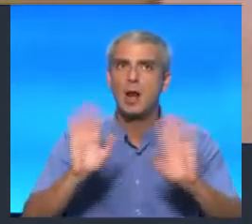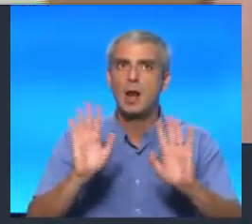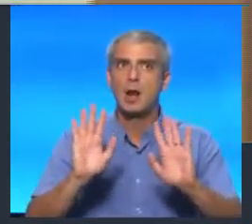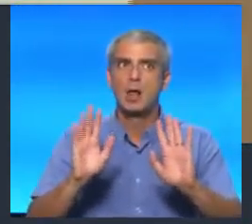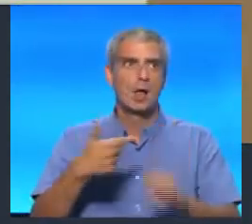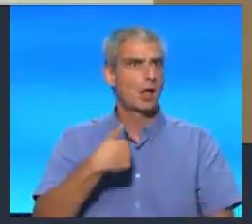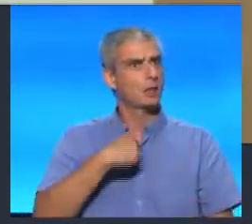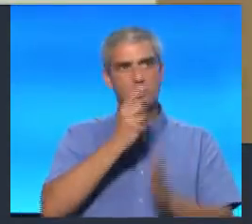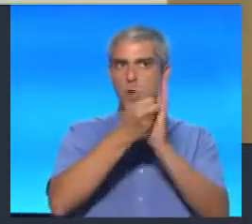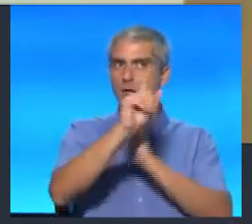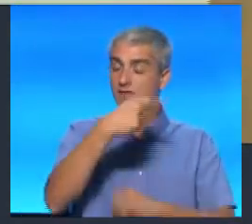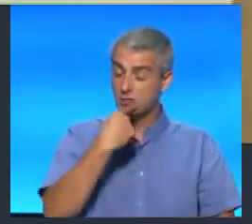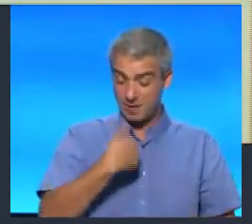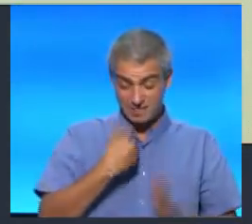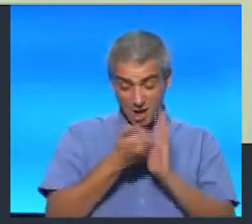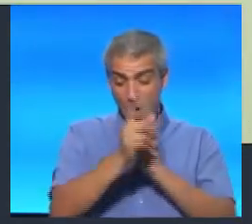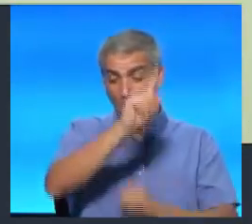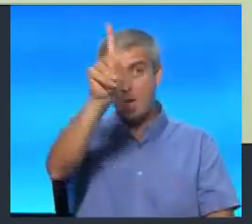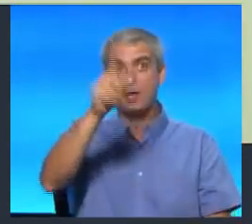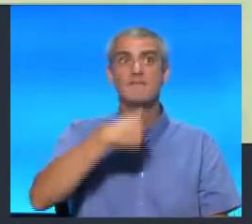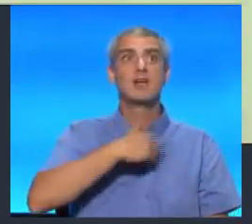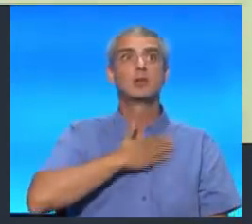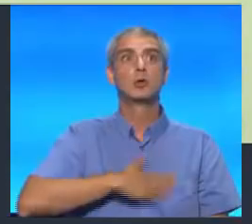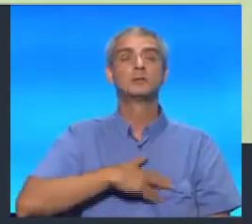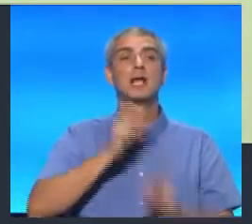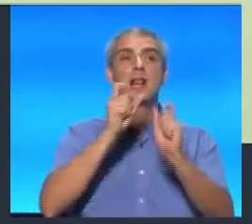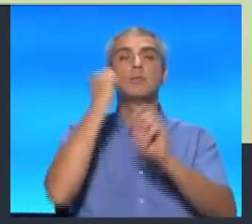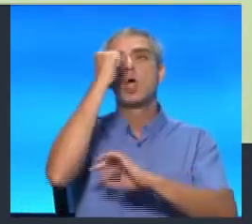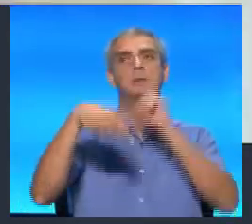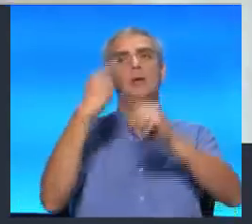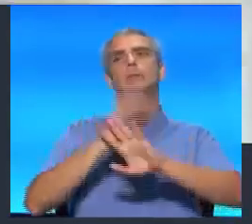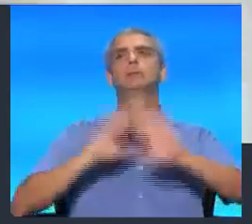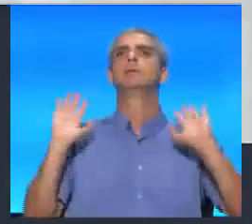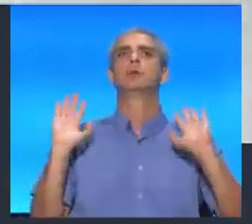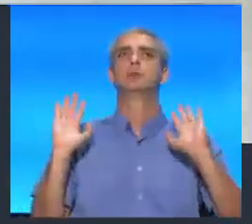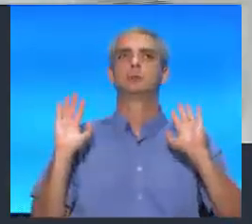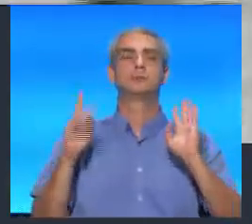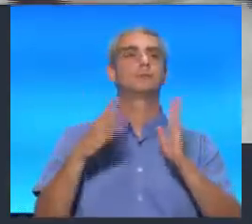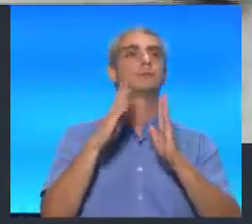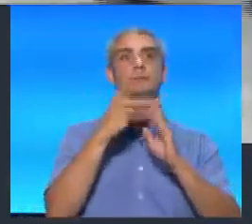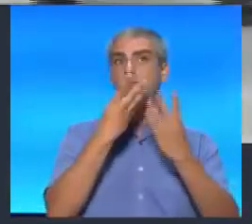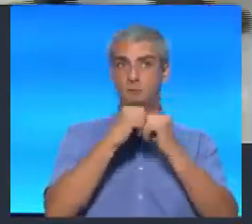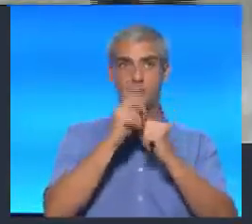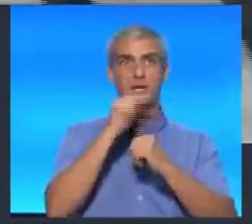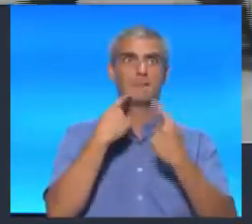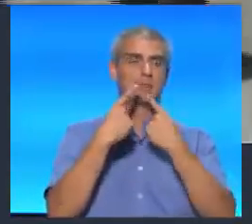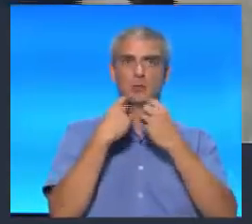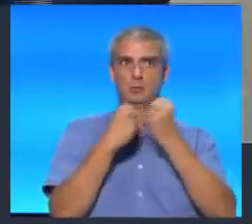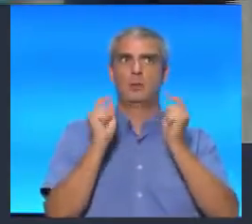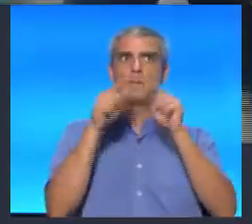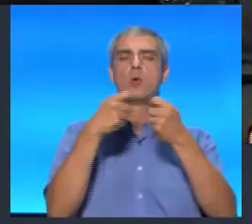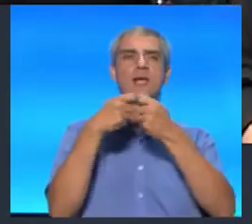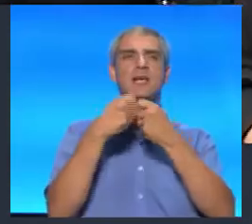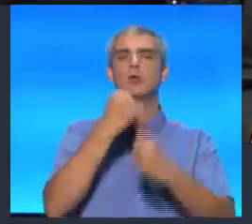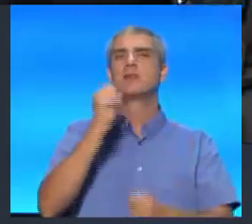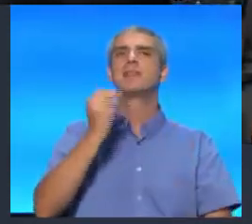לא נוותר, אני אומר לך, אנחנו לא נוותר, ואנחנו רוצים למנוע את הרצח הבא, זה כל העניין. מלבד המשפחות, לדיון המתוח הגיעו גם ארגון הימין אם